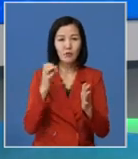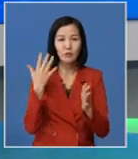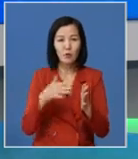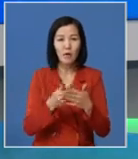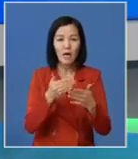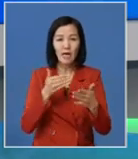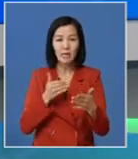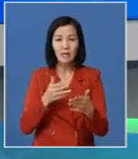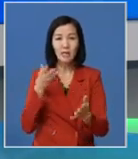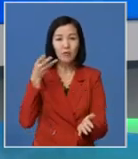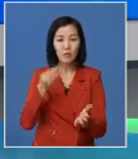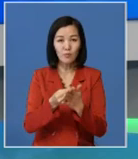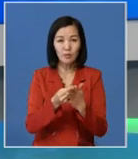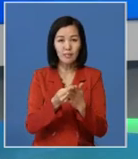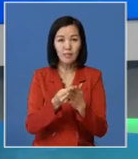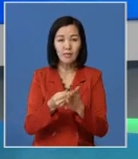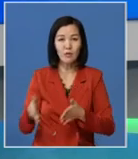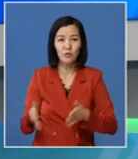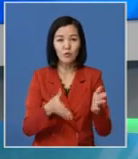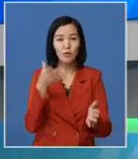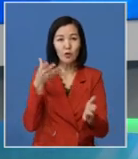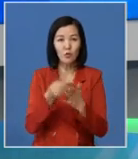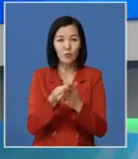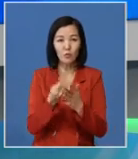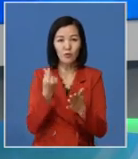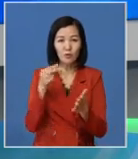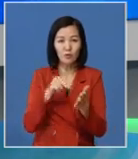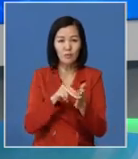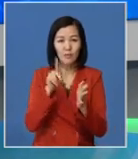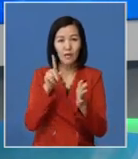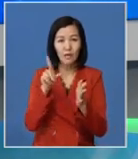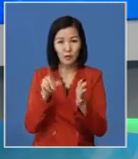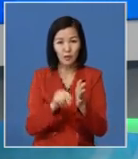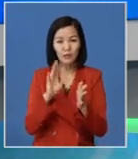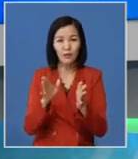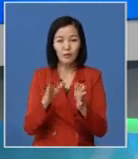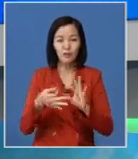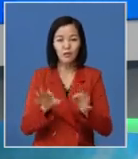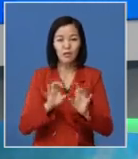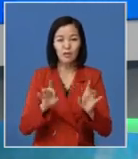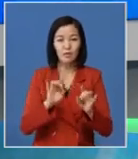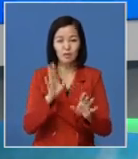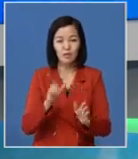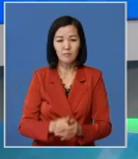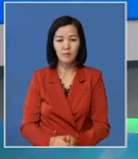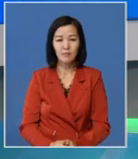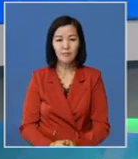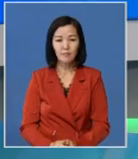төлем жасасаңыз, жол ақысында жеңілдік бар. Жаңа жүйедегі жаңашылдықтарды тілшіміз Кәмшат Мұхамеджан көріп қайтты.